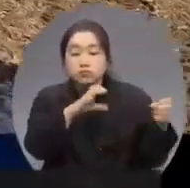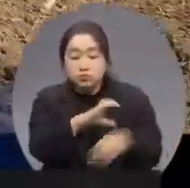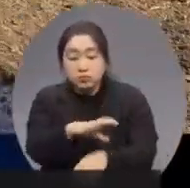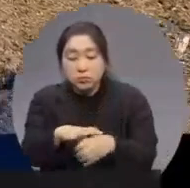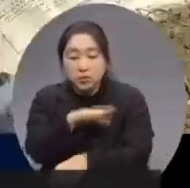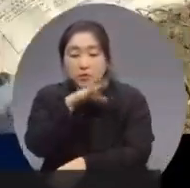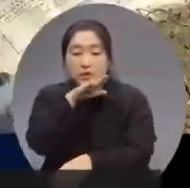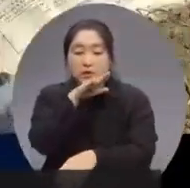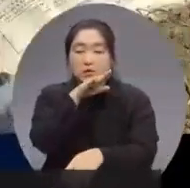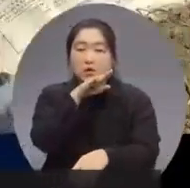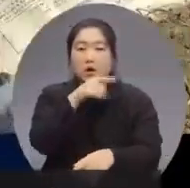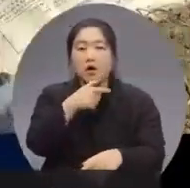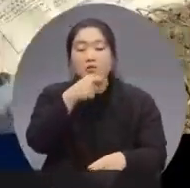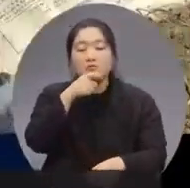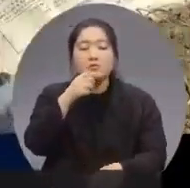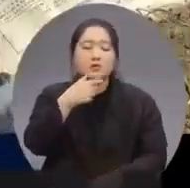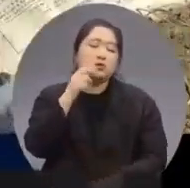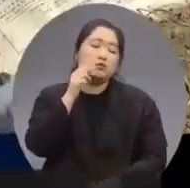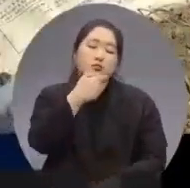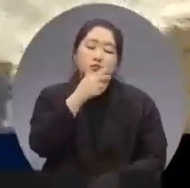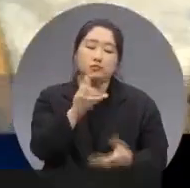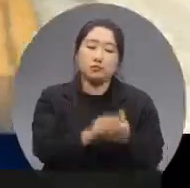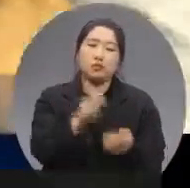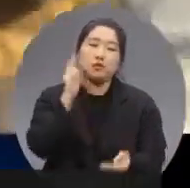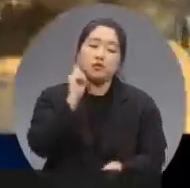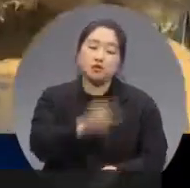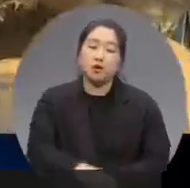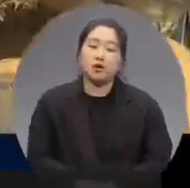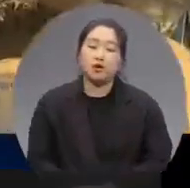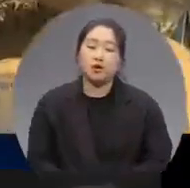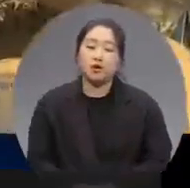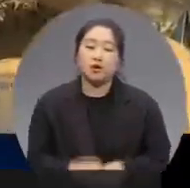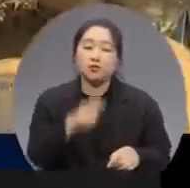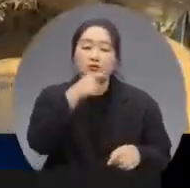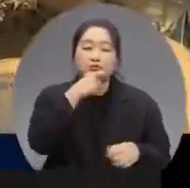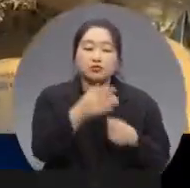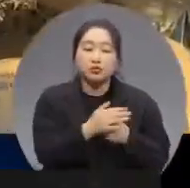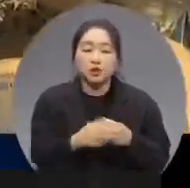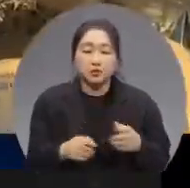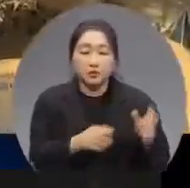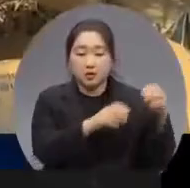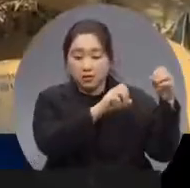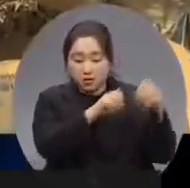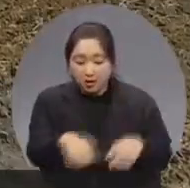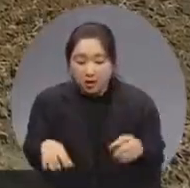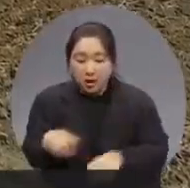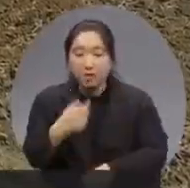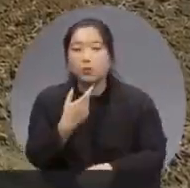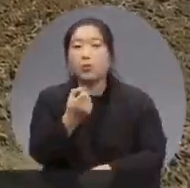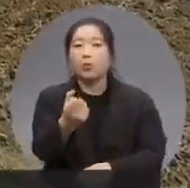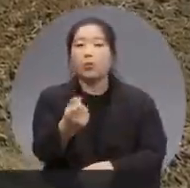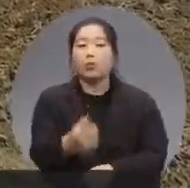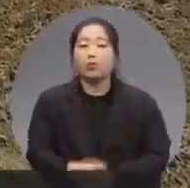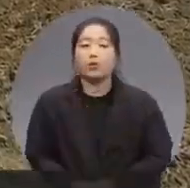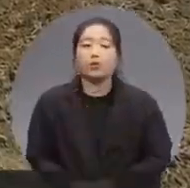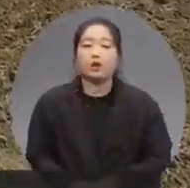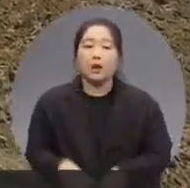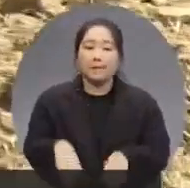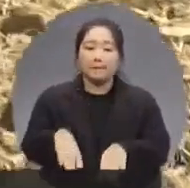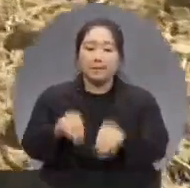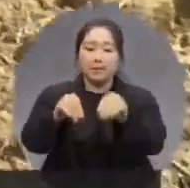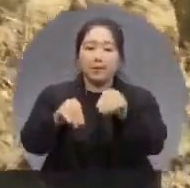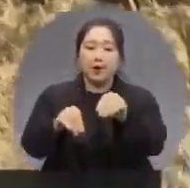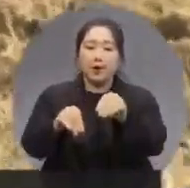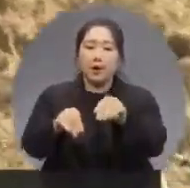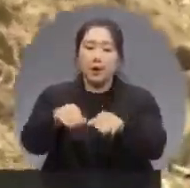어떻게 해줘? 우선 물이 제일 심각한 거예요, 물 때문에. 여기서 물 양을 얼마 안 되지. 바짝 마른 논을